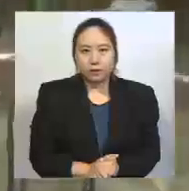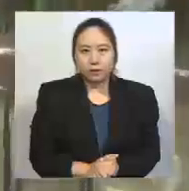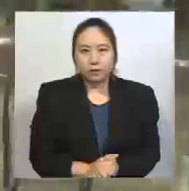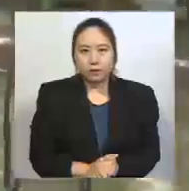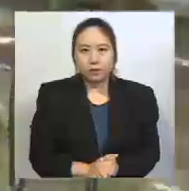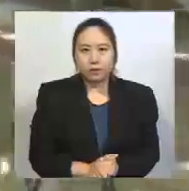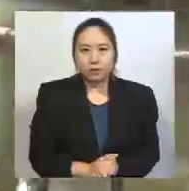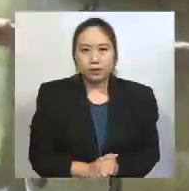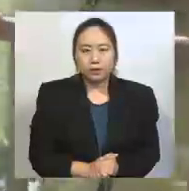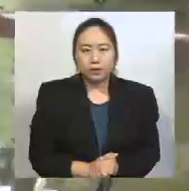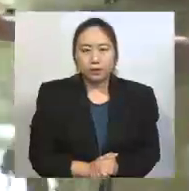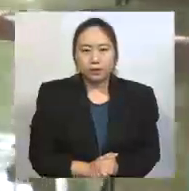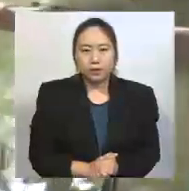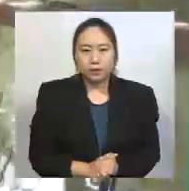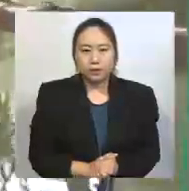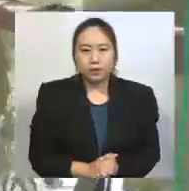เดี๋ยวผมดำไม่มี